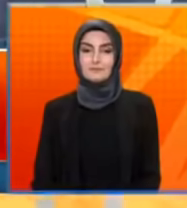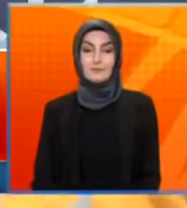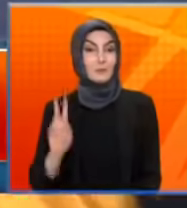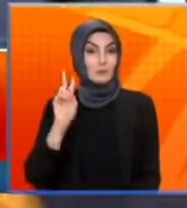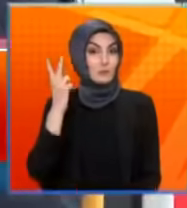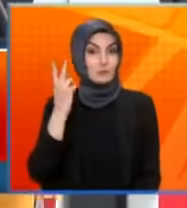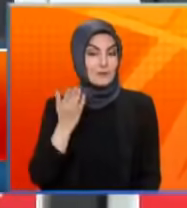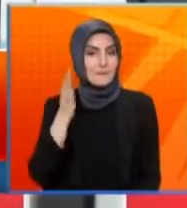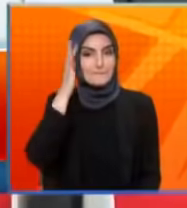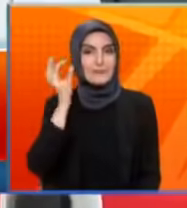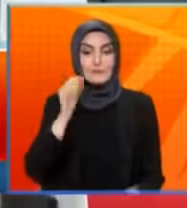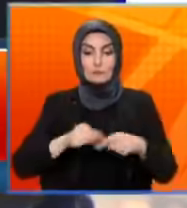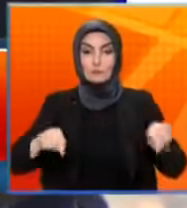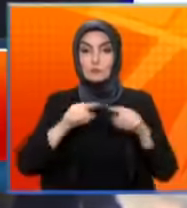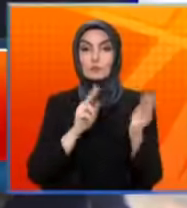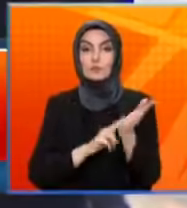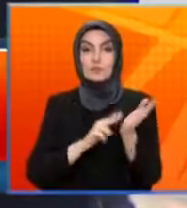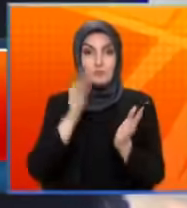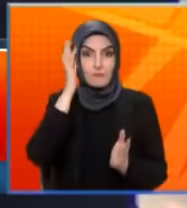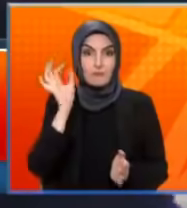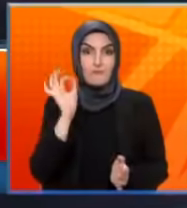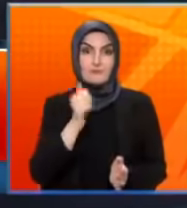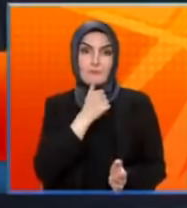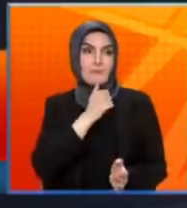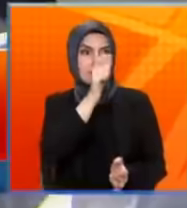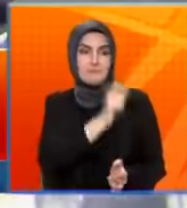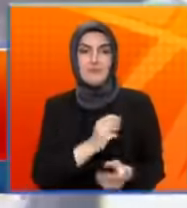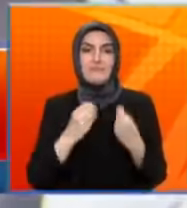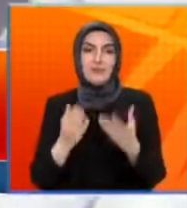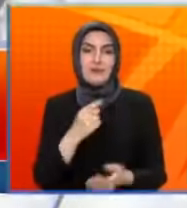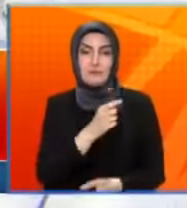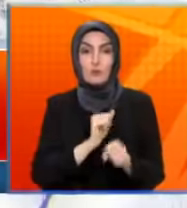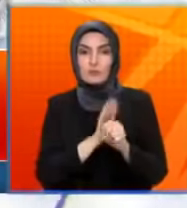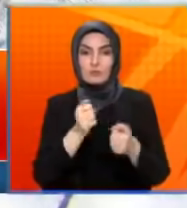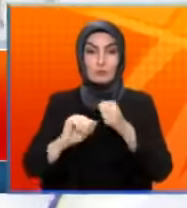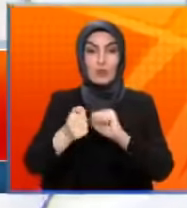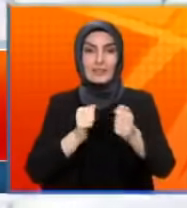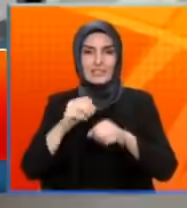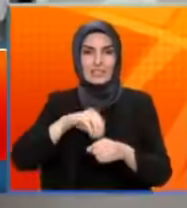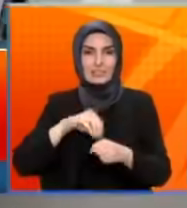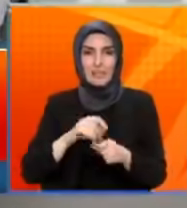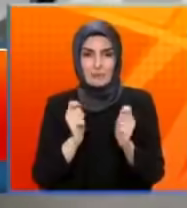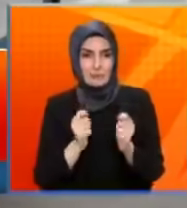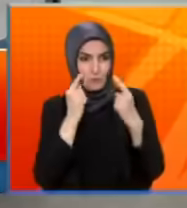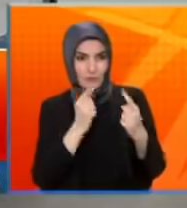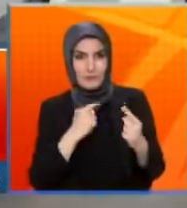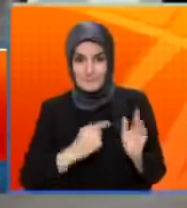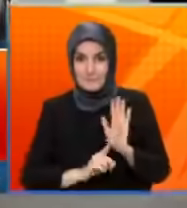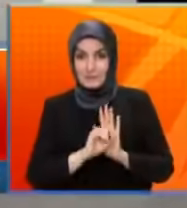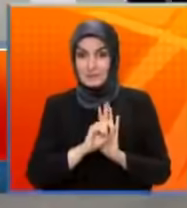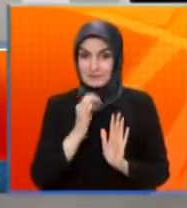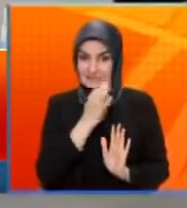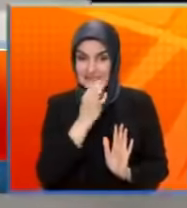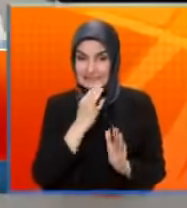müjdeyi bilim kurulu üyesi profesör doktor Ateş karar verdik onlarla mücadelede zoru başarmak üzere miyiz hasta